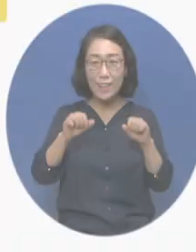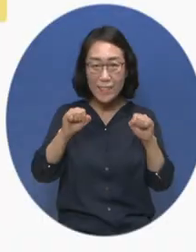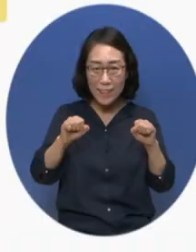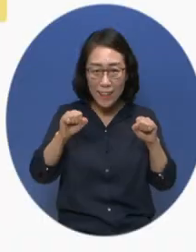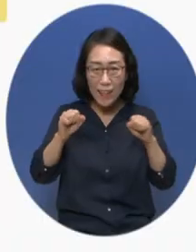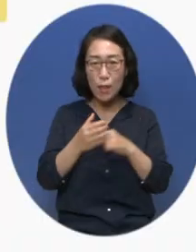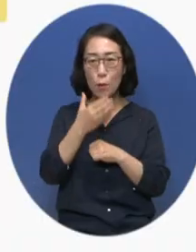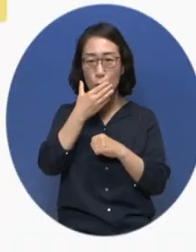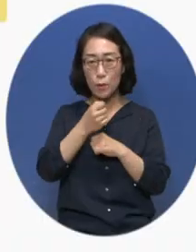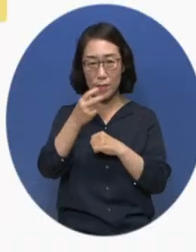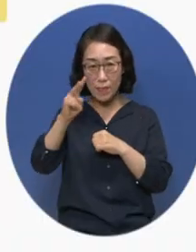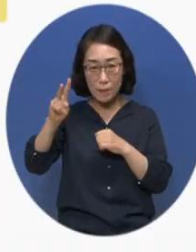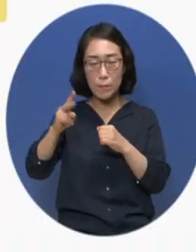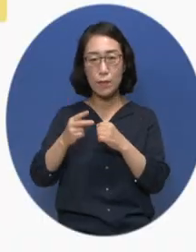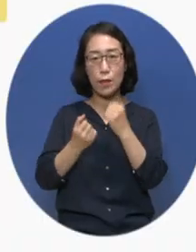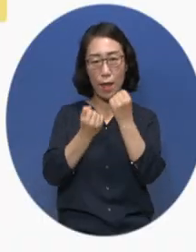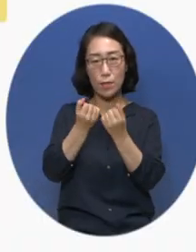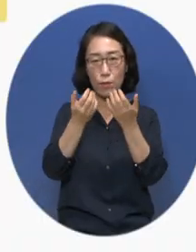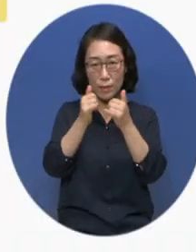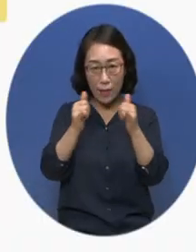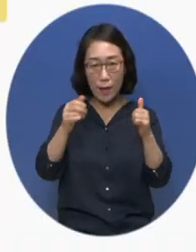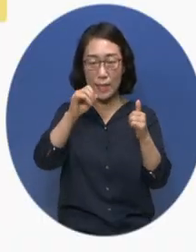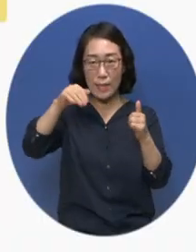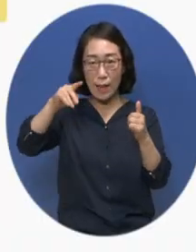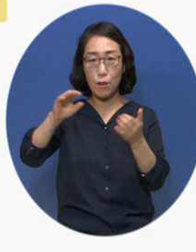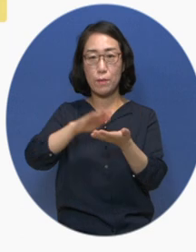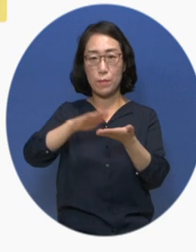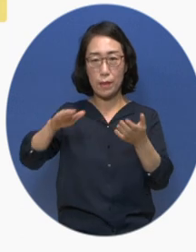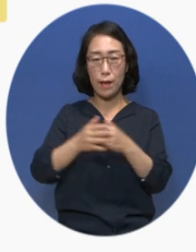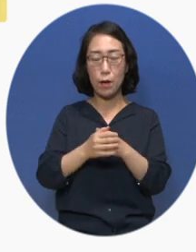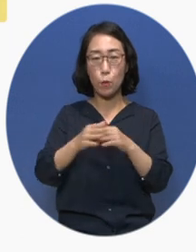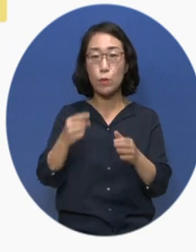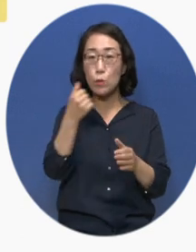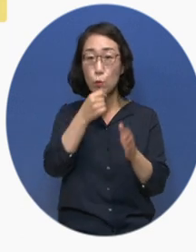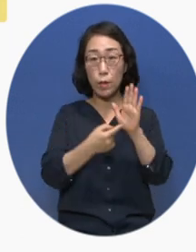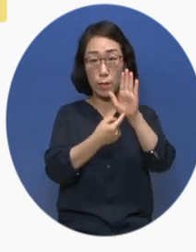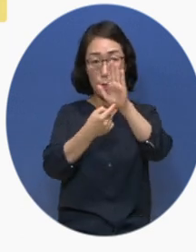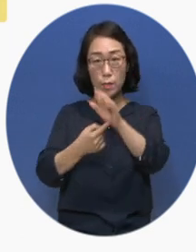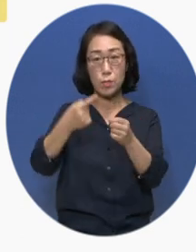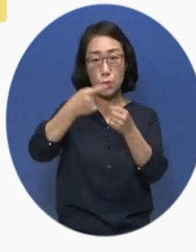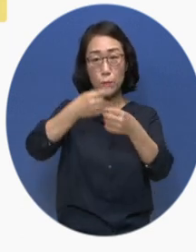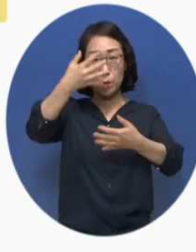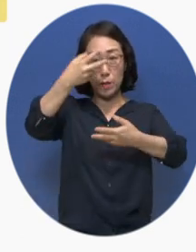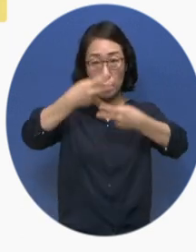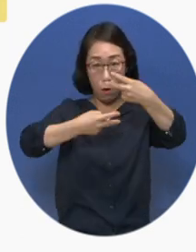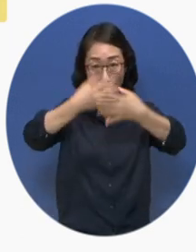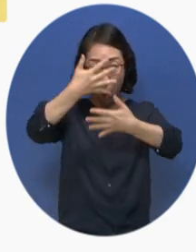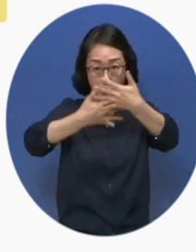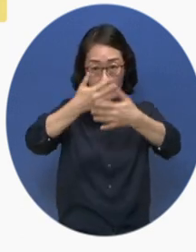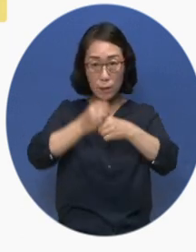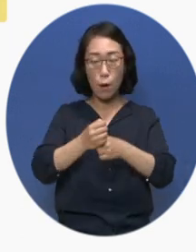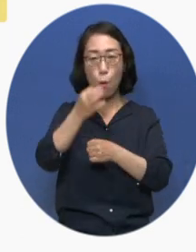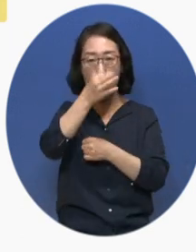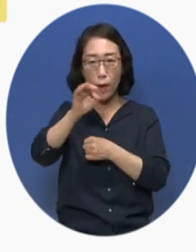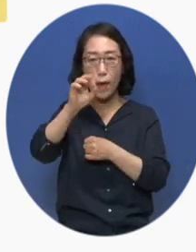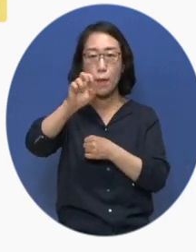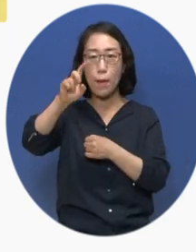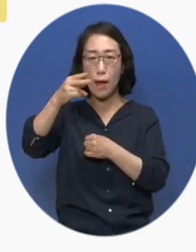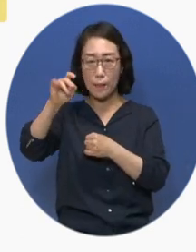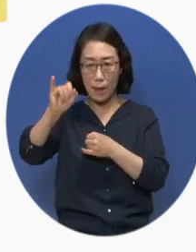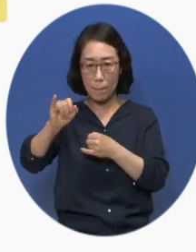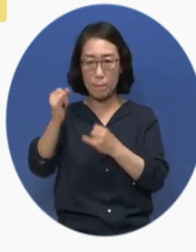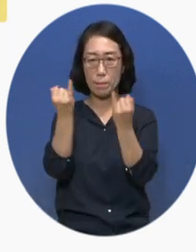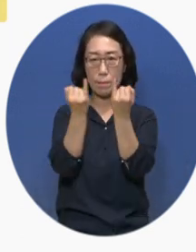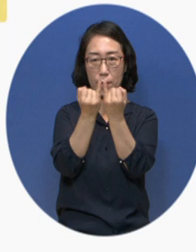안녕하세요. 복지TV 화면 해설사 이가현입니다. 오늘 소개해드릴 첫 번째 영화는 오케이 마담입니다.